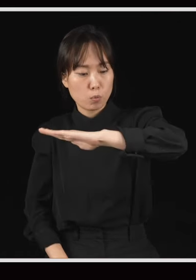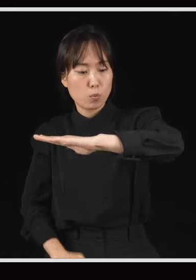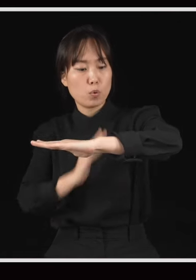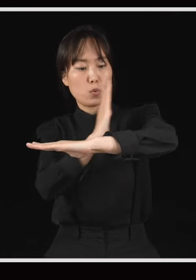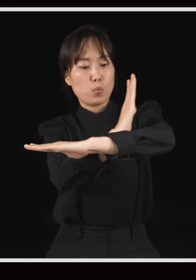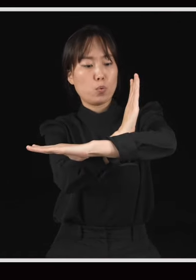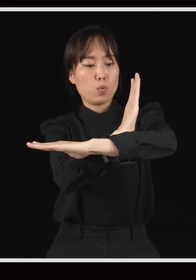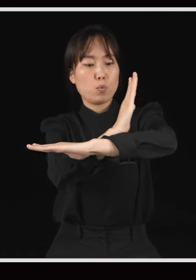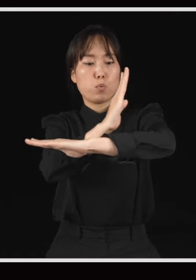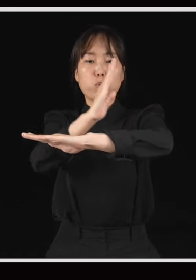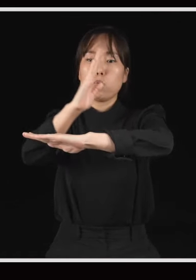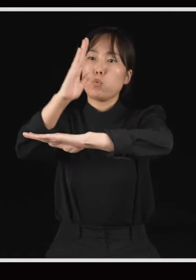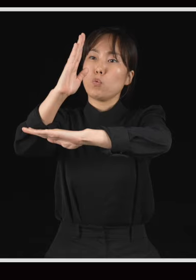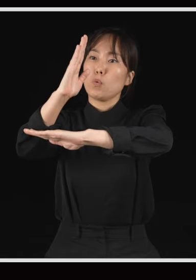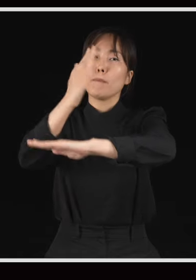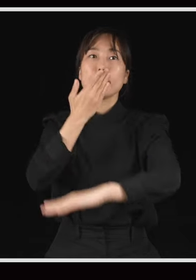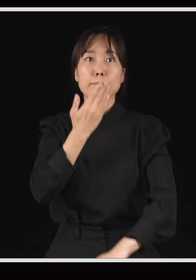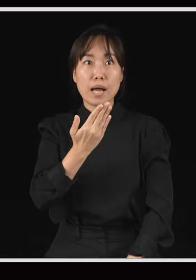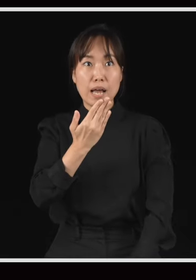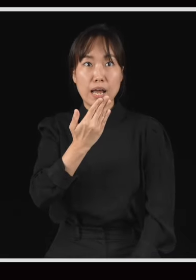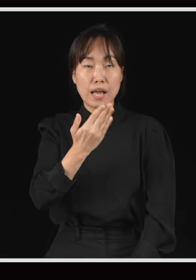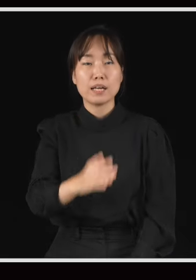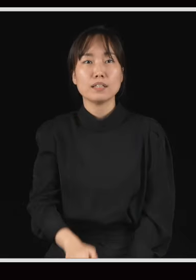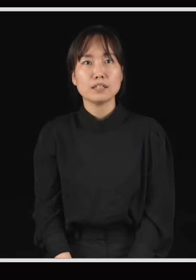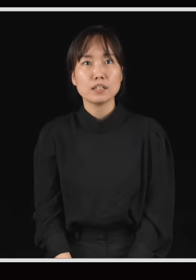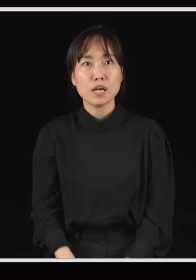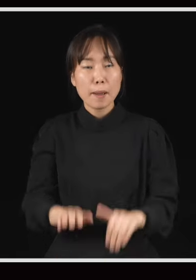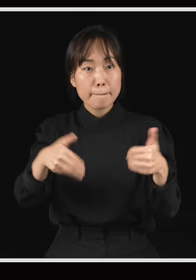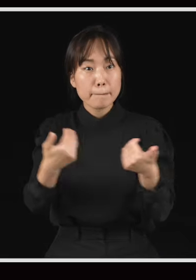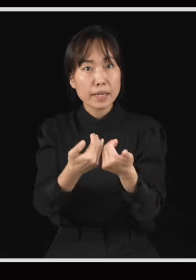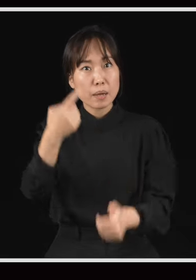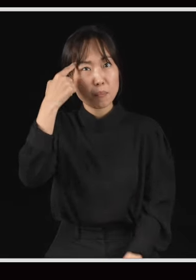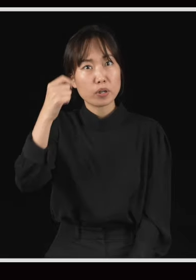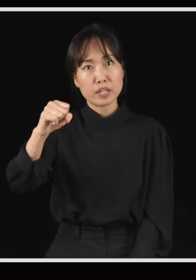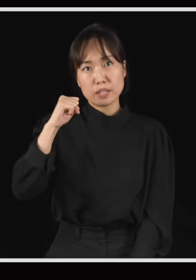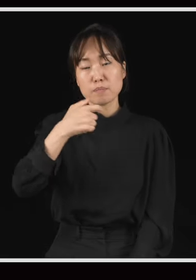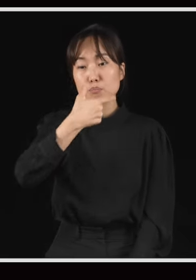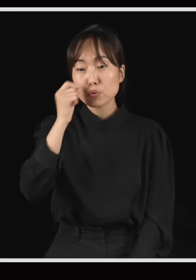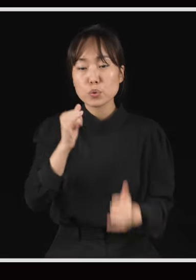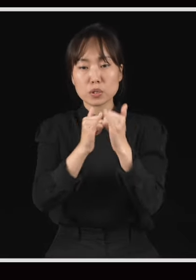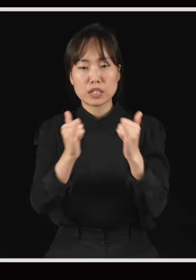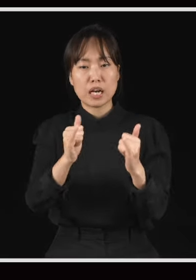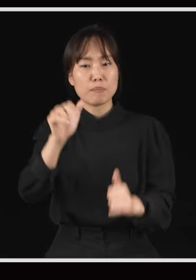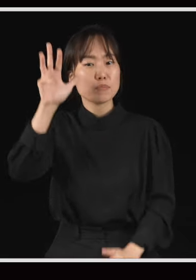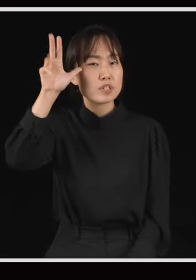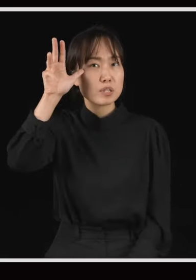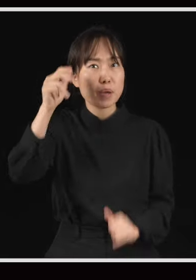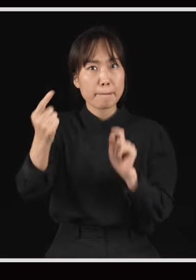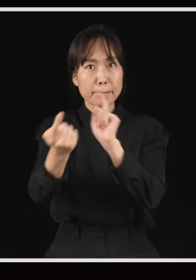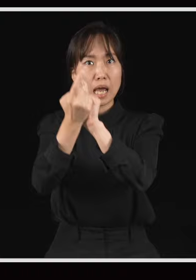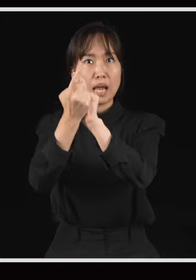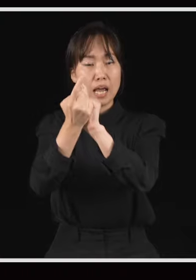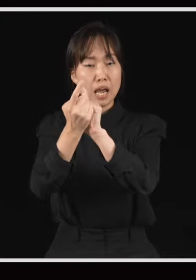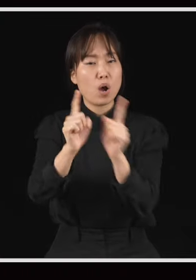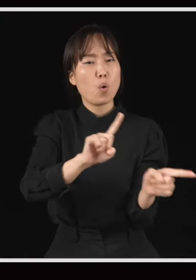그런데 예비능이 떨어지는 상태에서 일단 치매가 환자가 돼버리면 그때부터는 그런 기회가